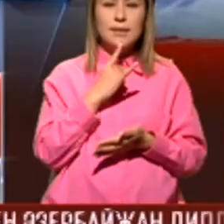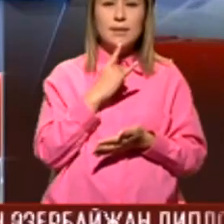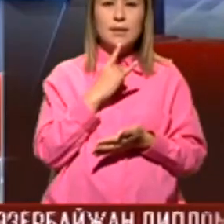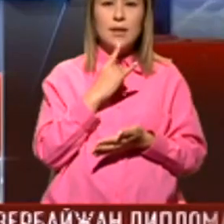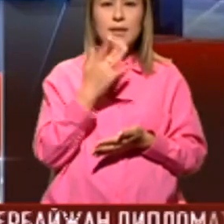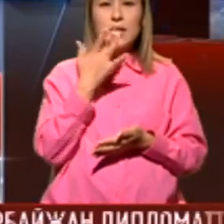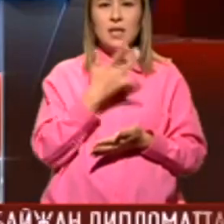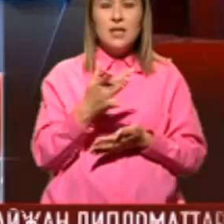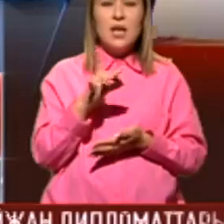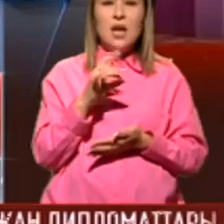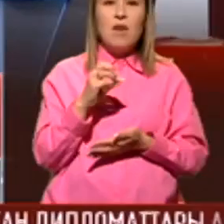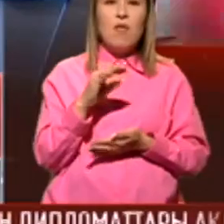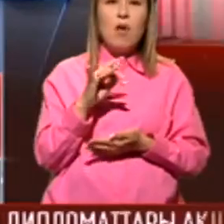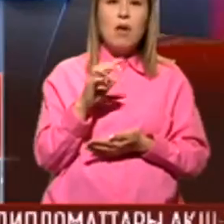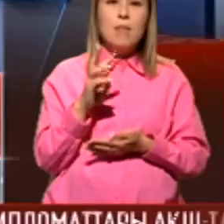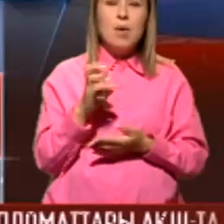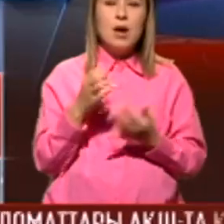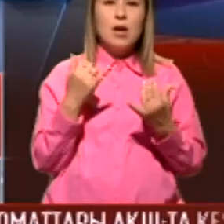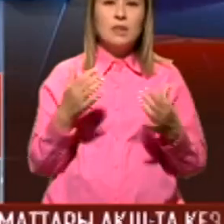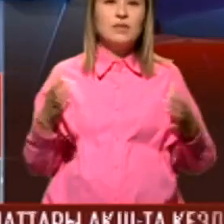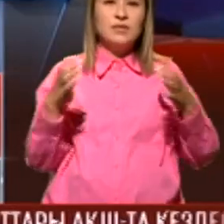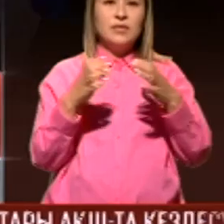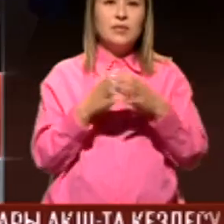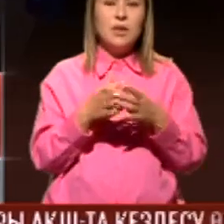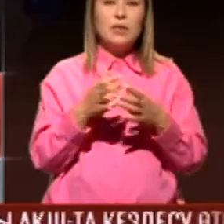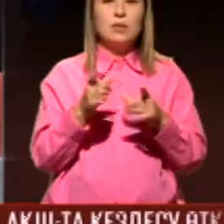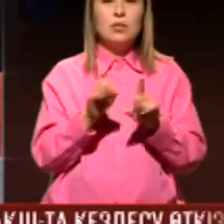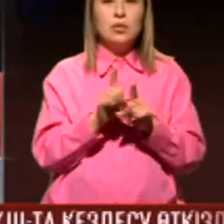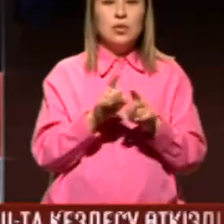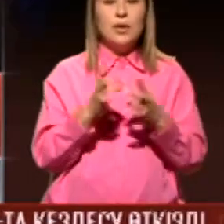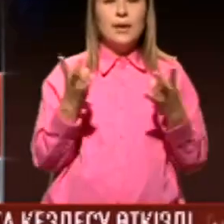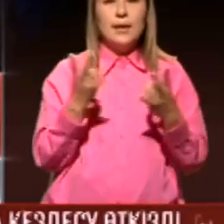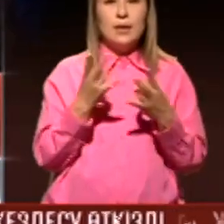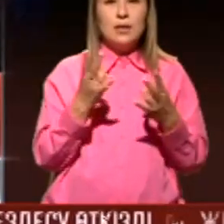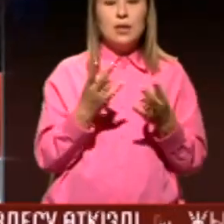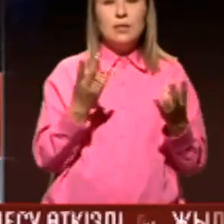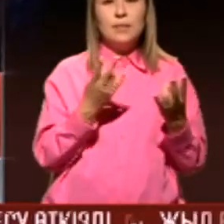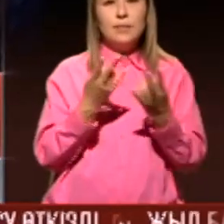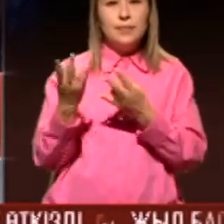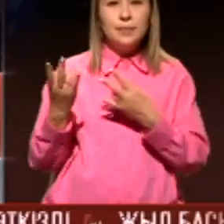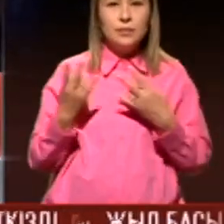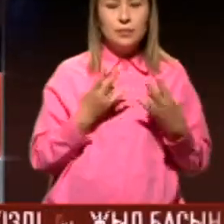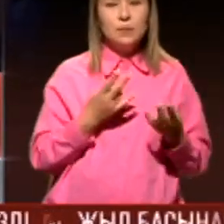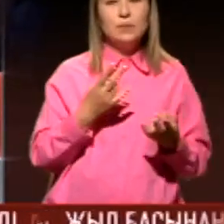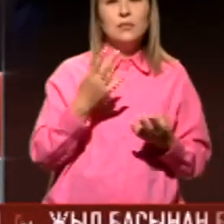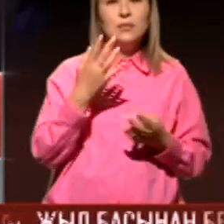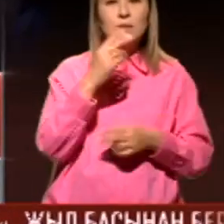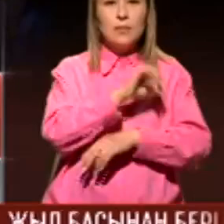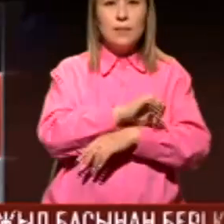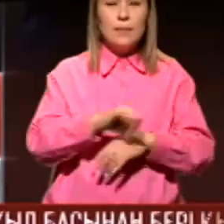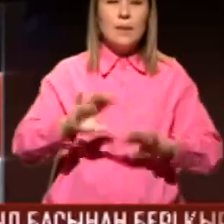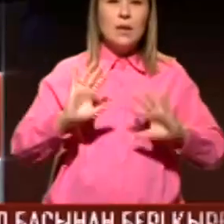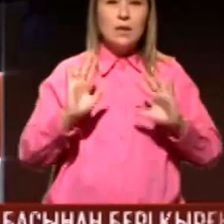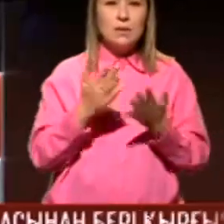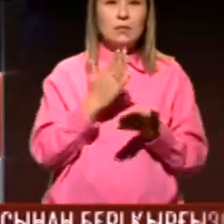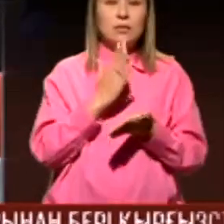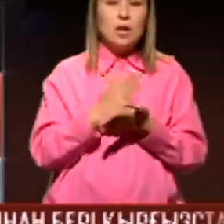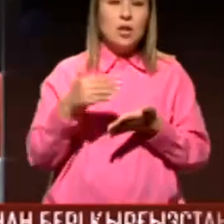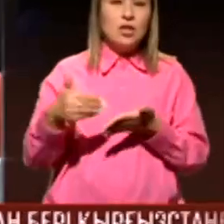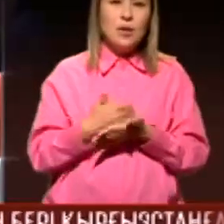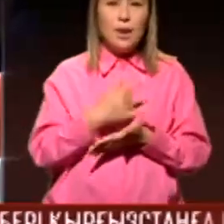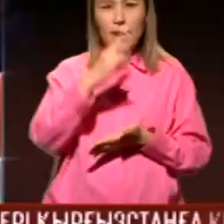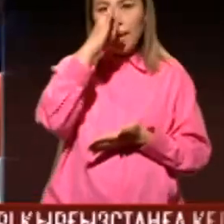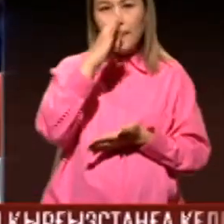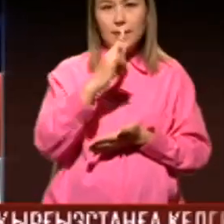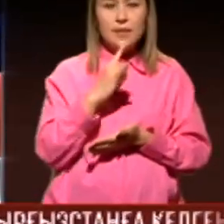қазақстандық саяси реформалар бұл біздің тұтастай сыртқы саясатымызда да болу керек. Тіпті керек болса біз сыртқы осы жаһандық жағдайға жаңа